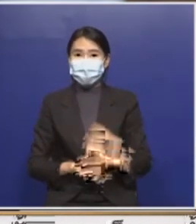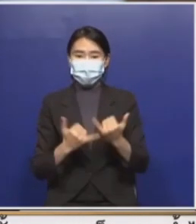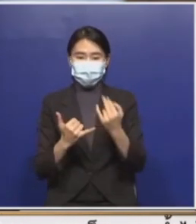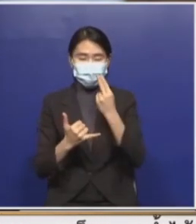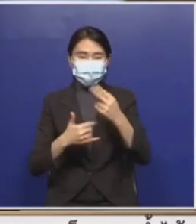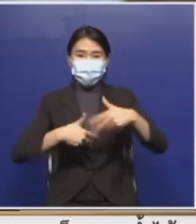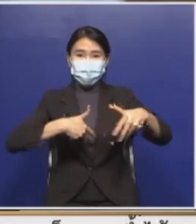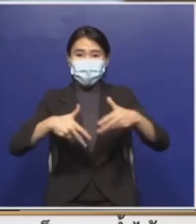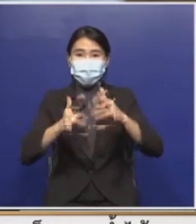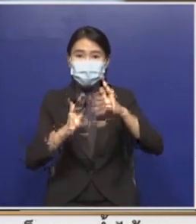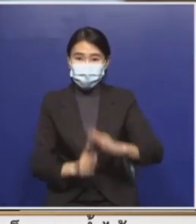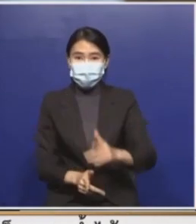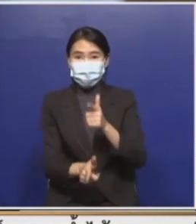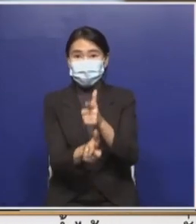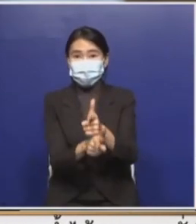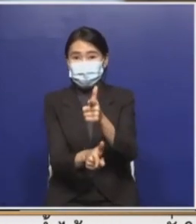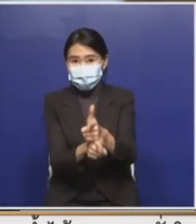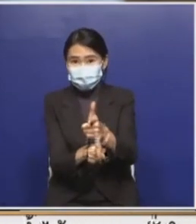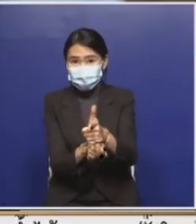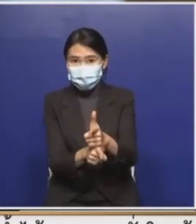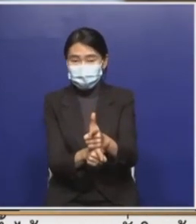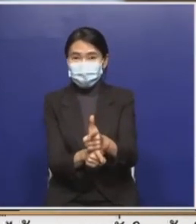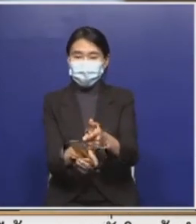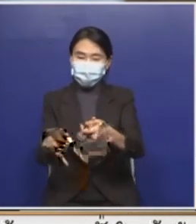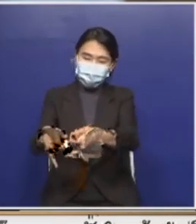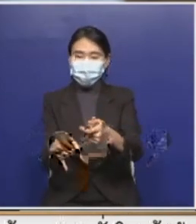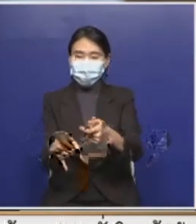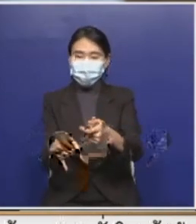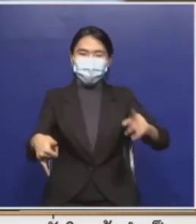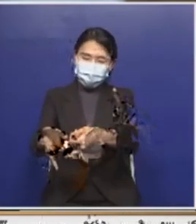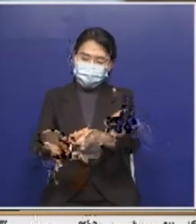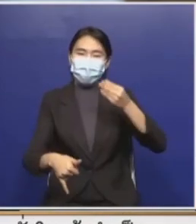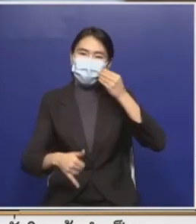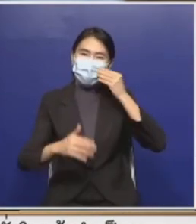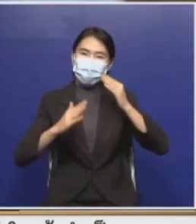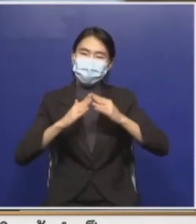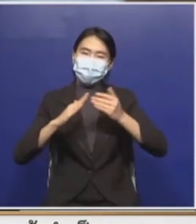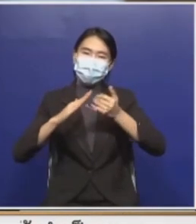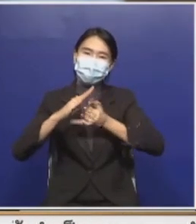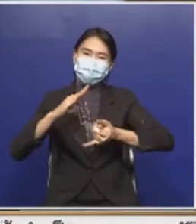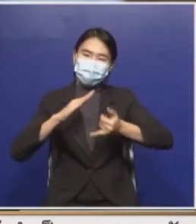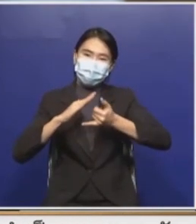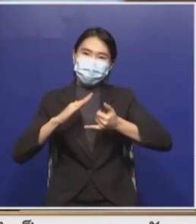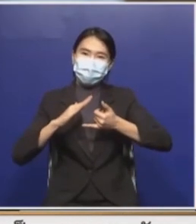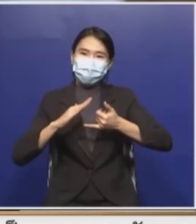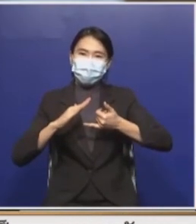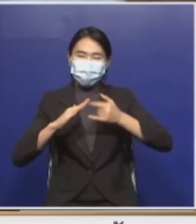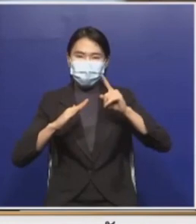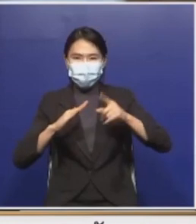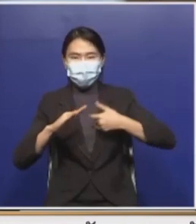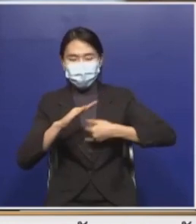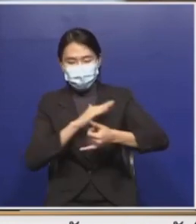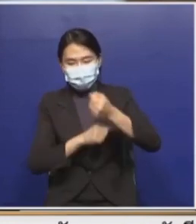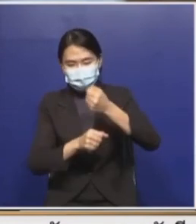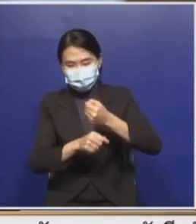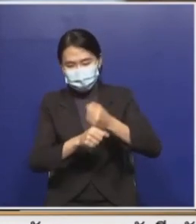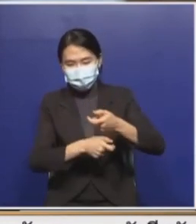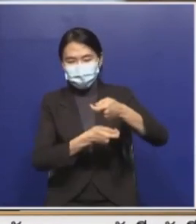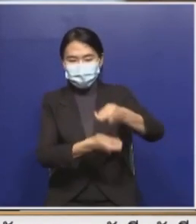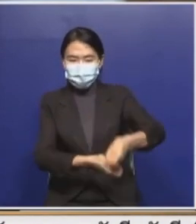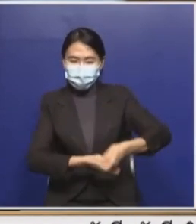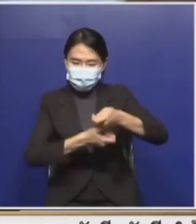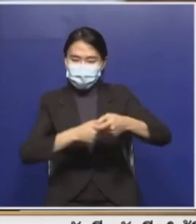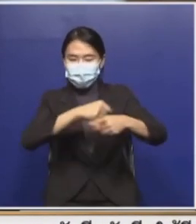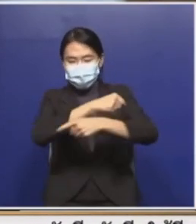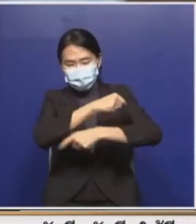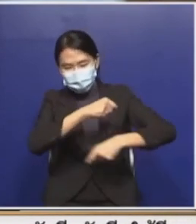นผู้เลี้ยงวัวกลับไปอยู่บ้านออกจากเมืองหลวงไปอยู่บ้านไปทำการเกษตรไ